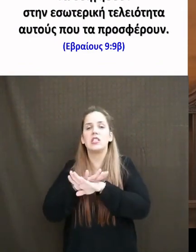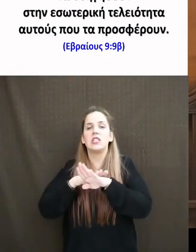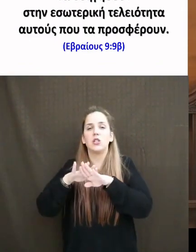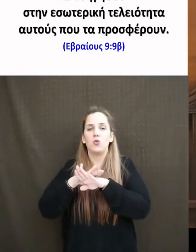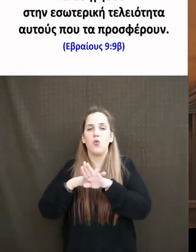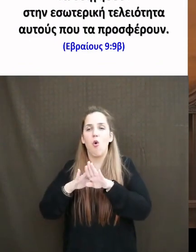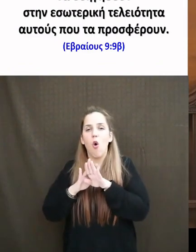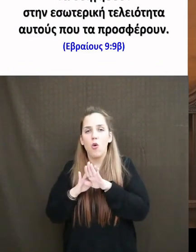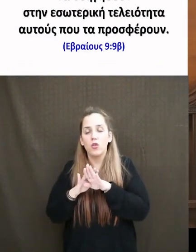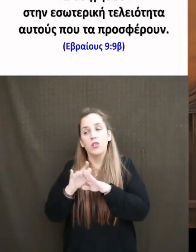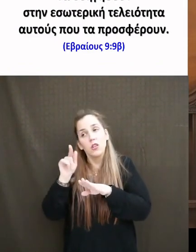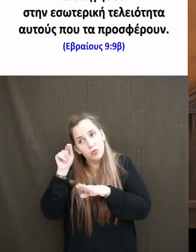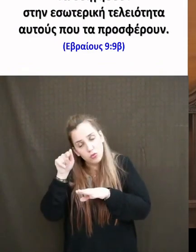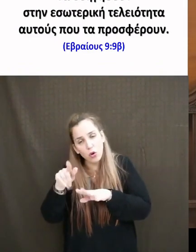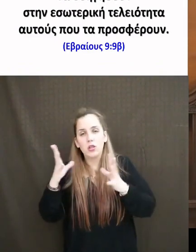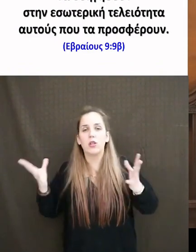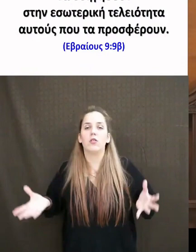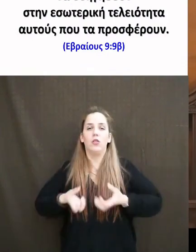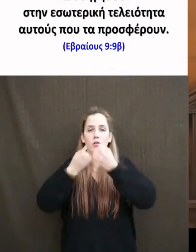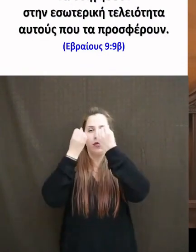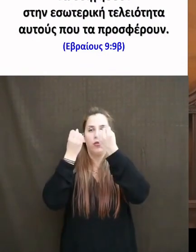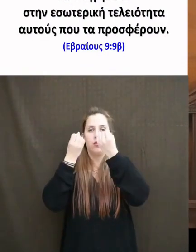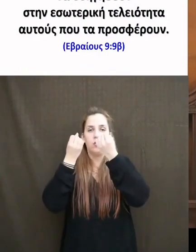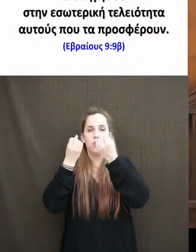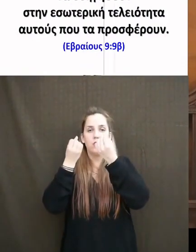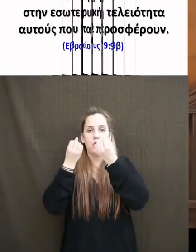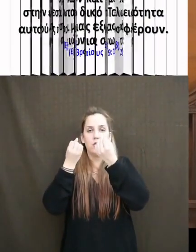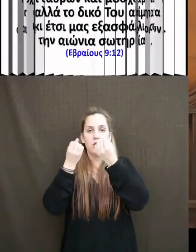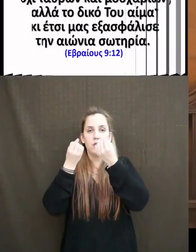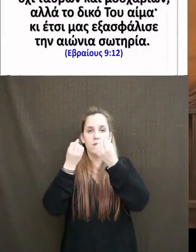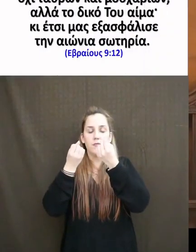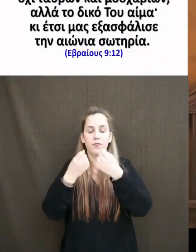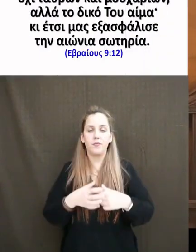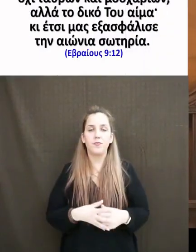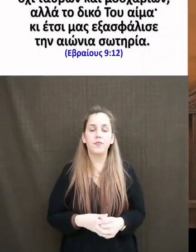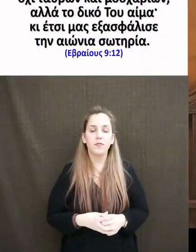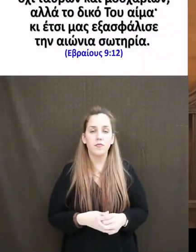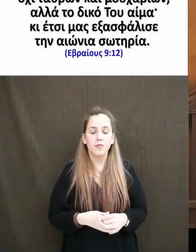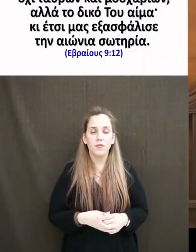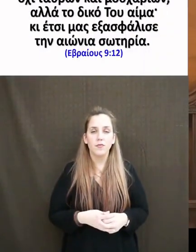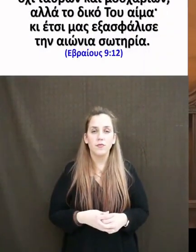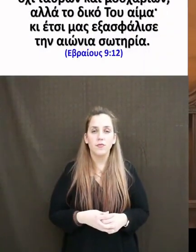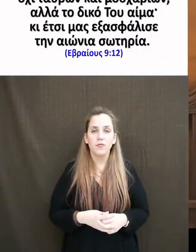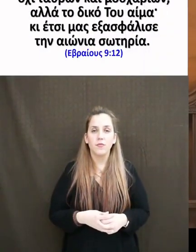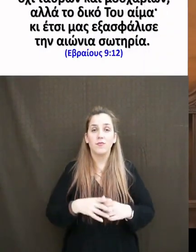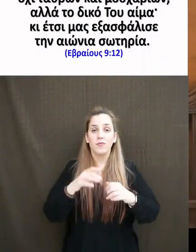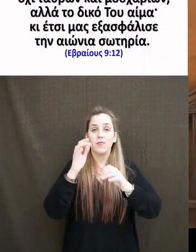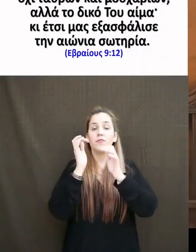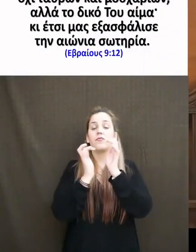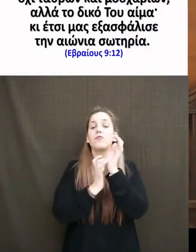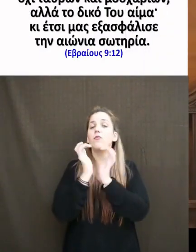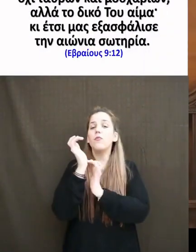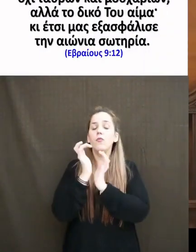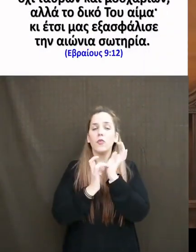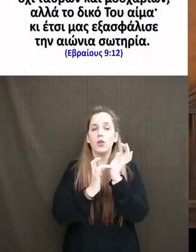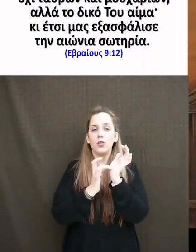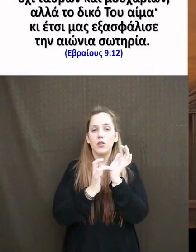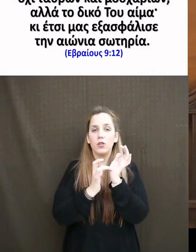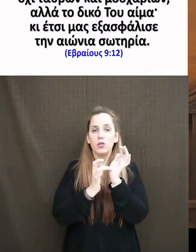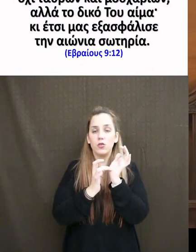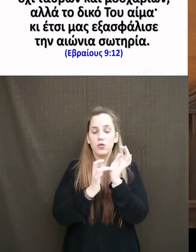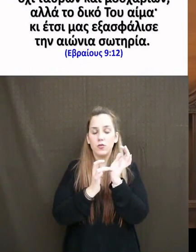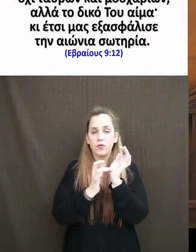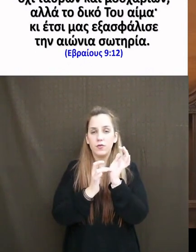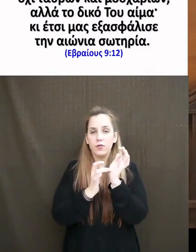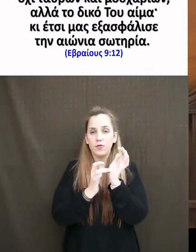συγχώρεση, δικαίωση. Γιατί λέει αμέσως μετά, ο Χριστός μπήκε μια για πάντα στα